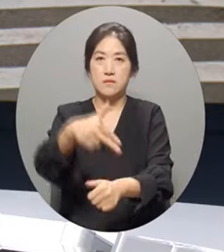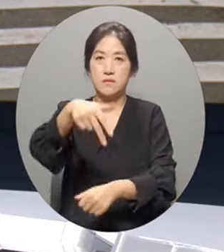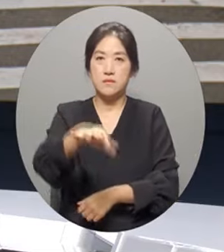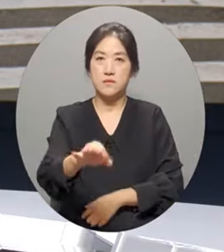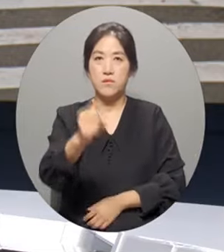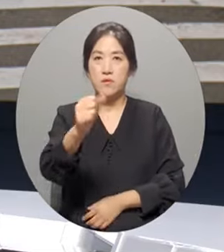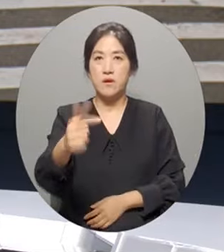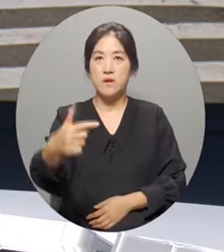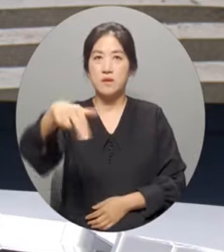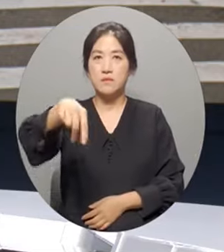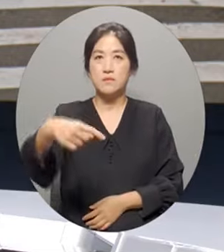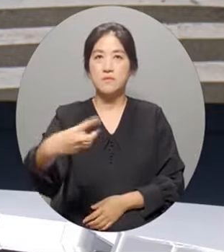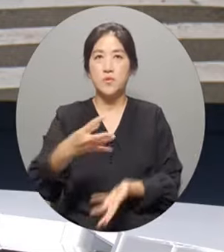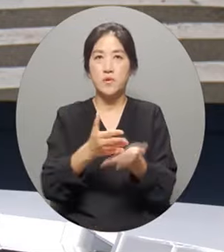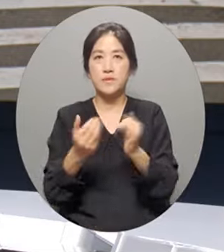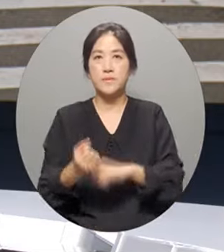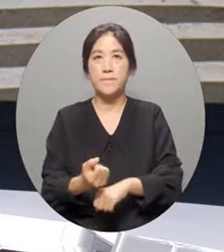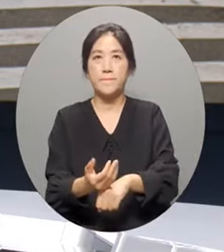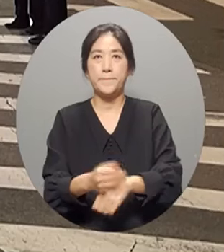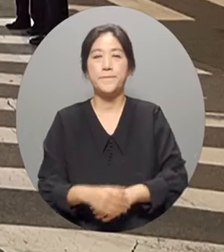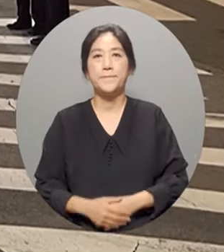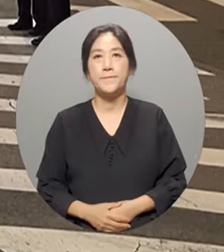정한솔 기자가 보도합니다.